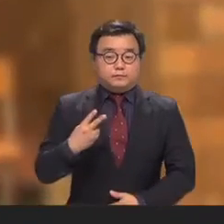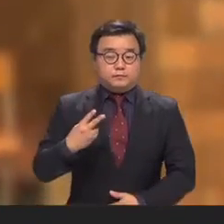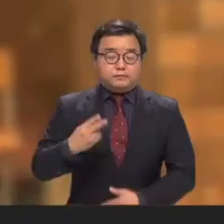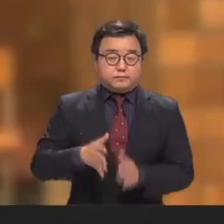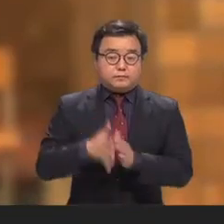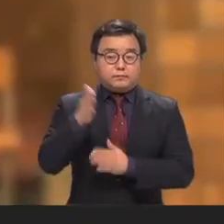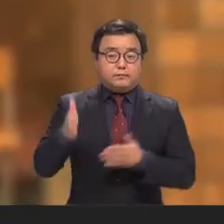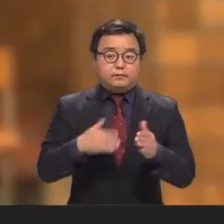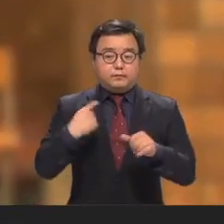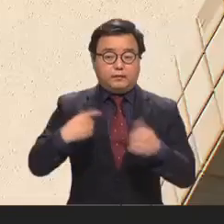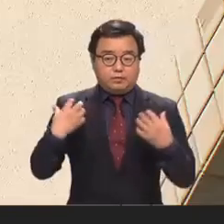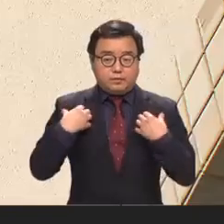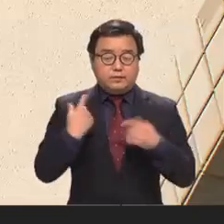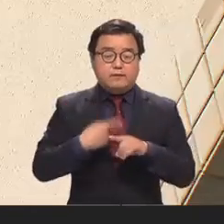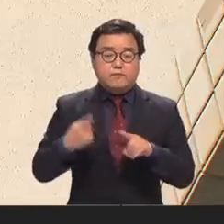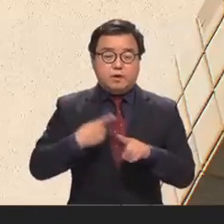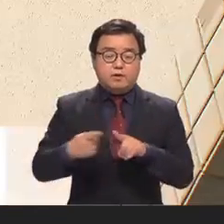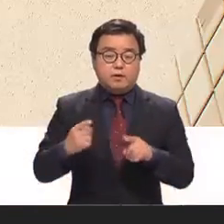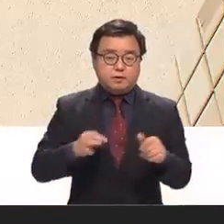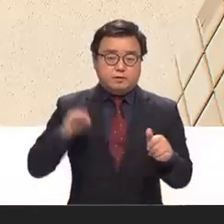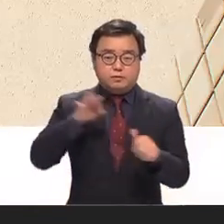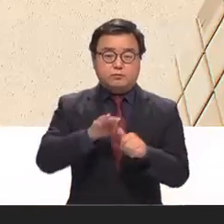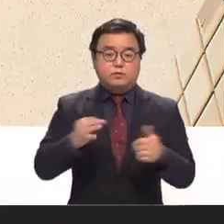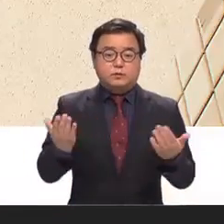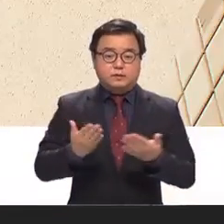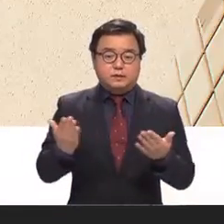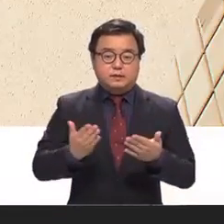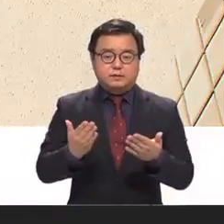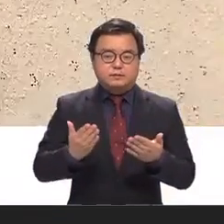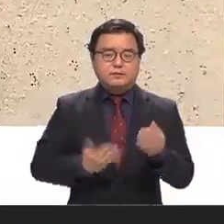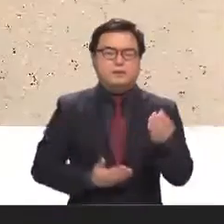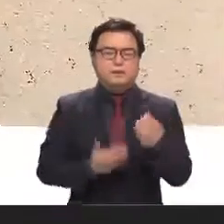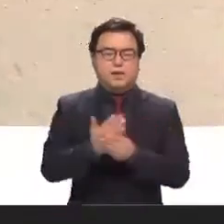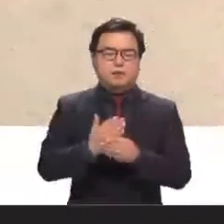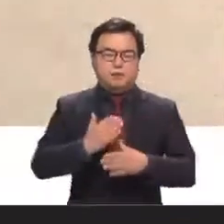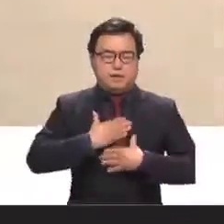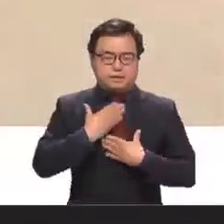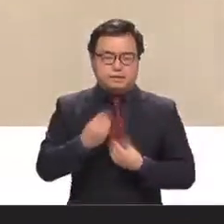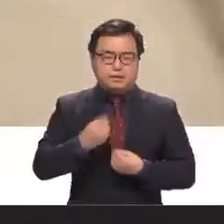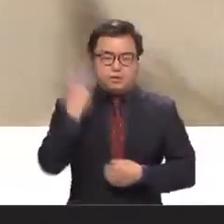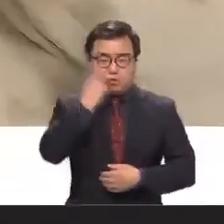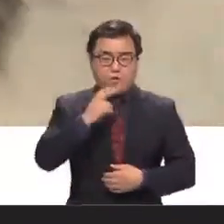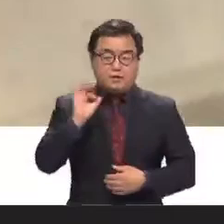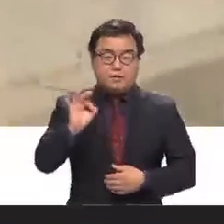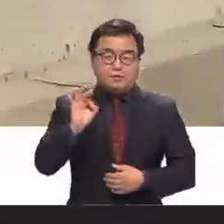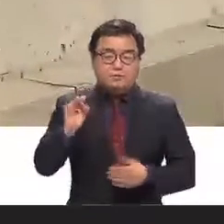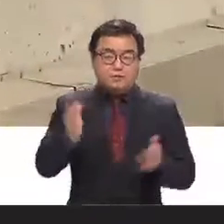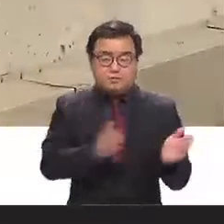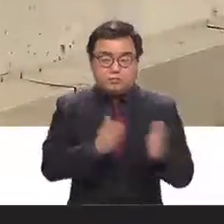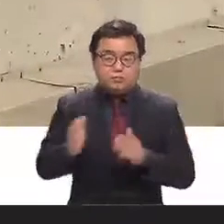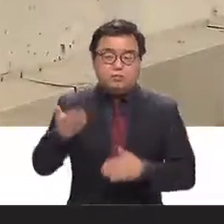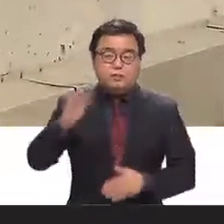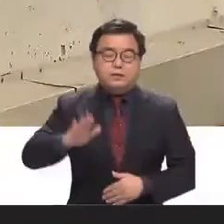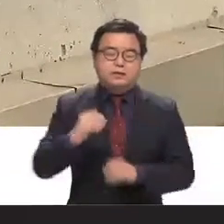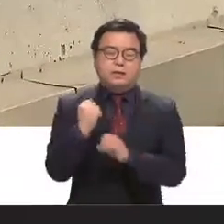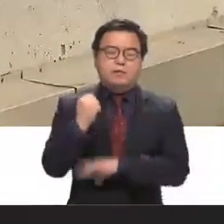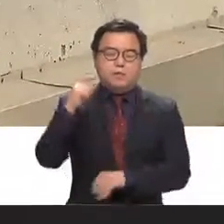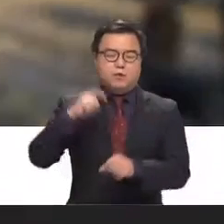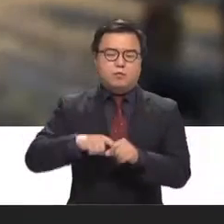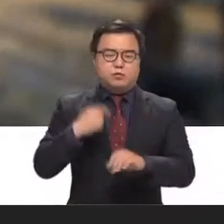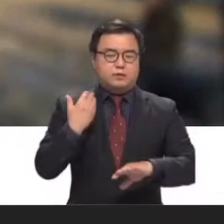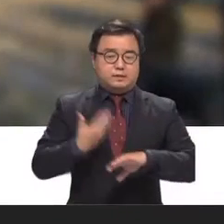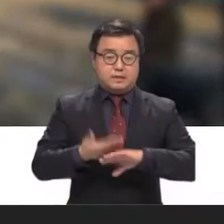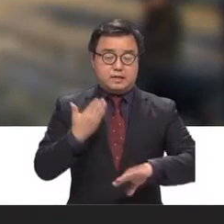평가 로 지급되는 특별교부금 은 재난안전 관리비로 편성된 예산 하지만 본래 용도와 달리 시도교육청 을